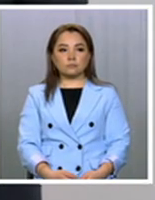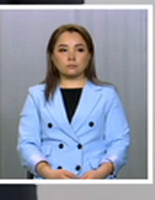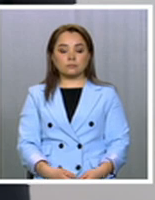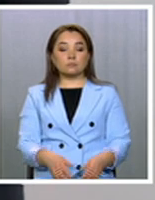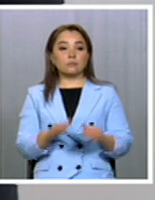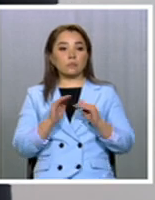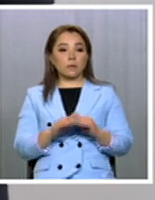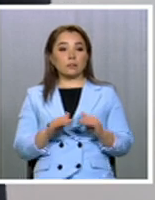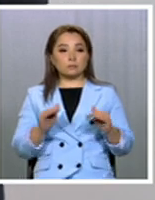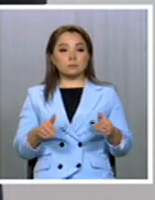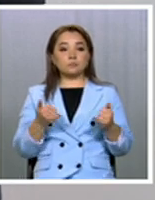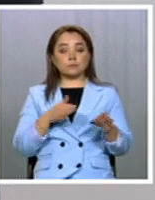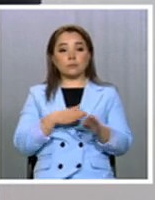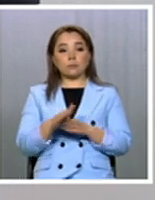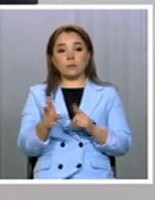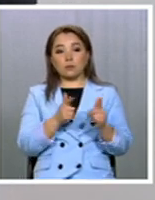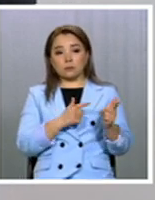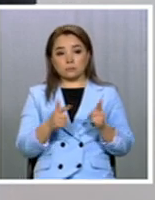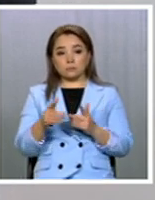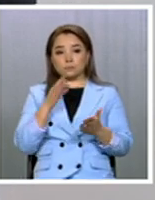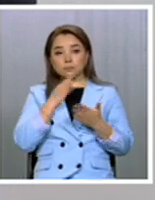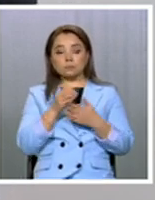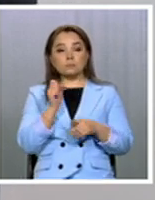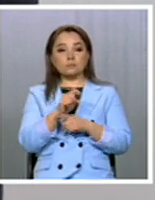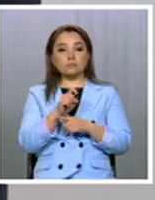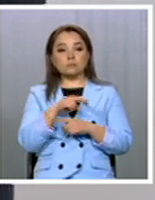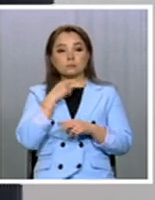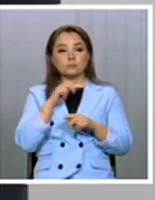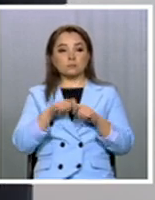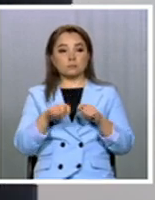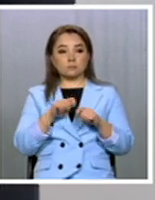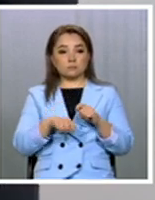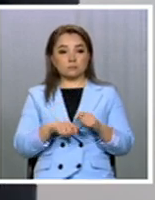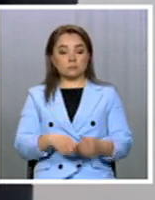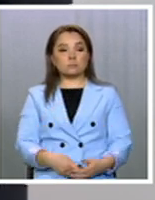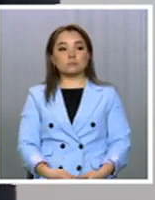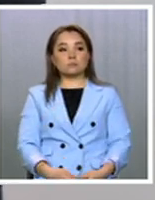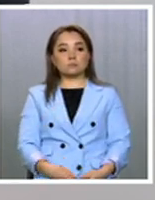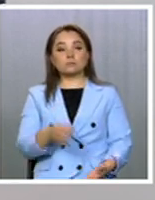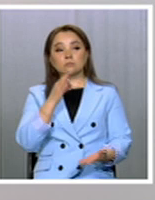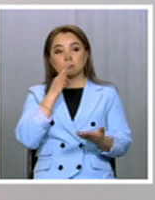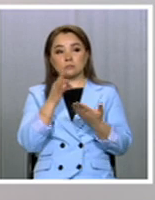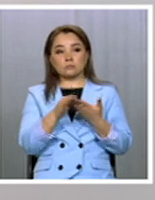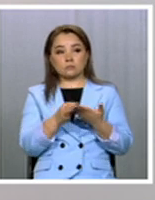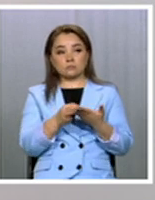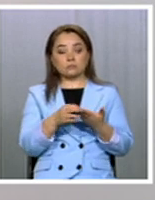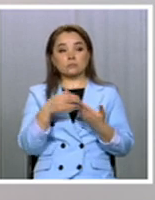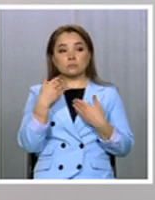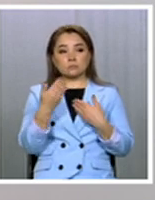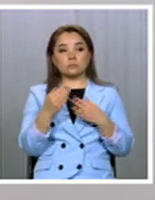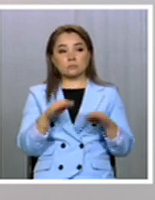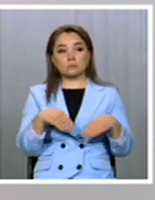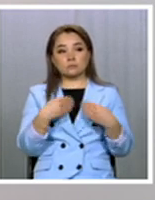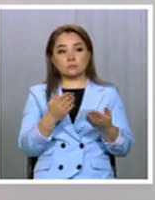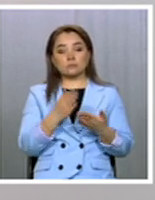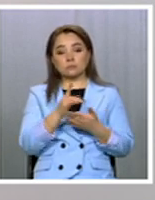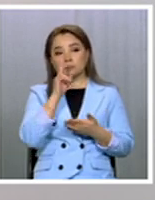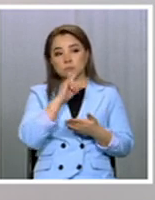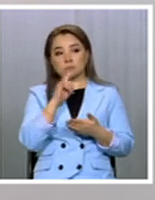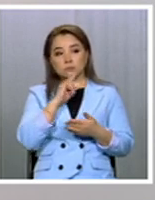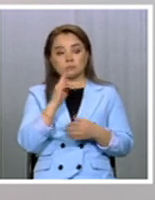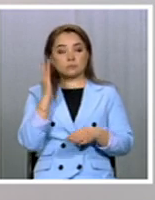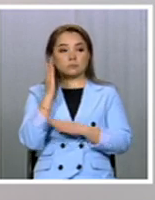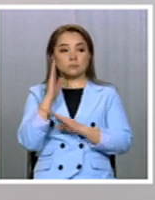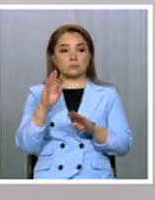Балалар орындап болсақ, тапсырмамызды тексерейік. Жауабы, сіздерге берілген мұнай мен ағаш